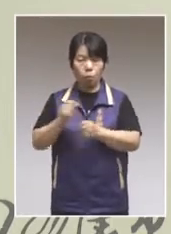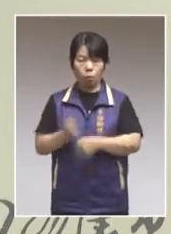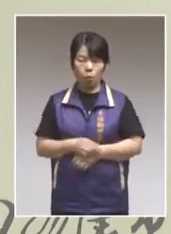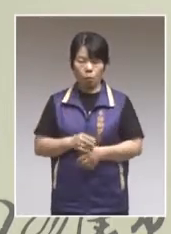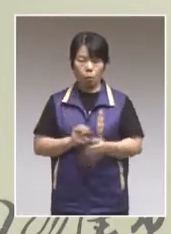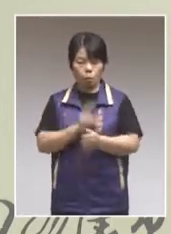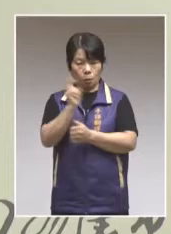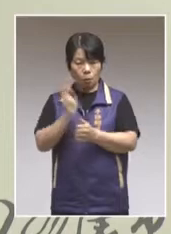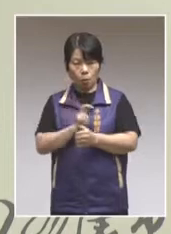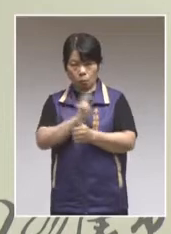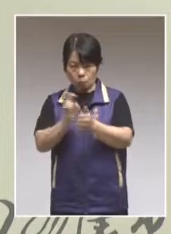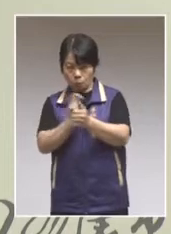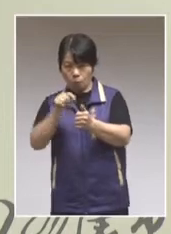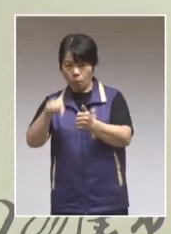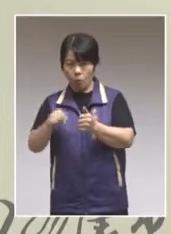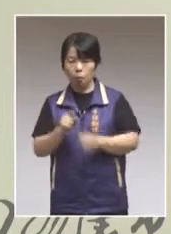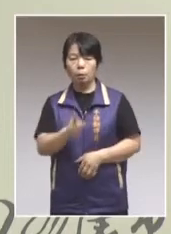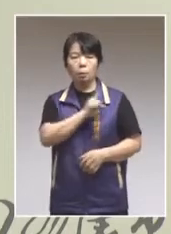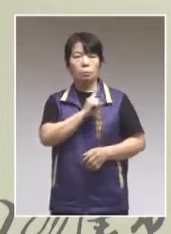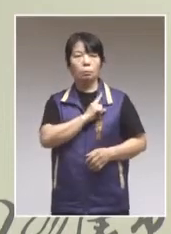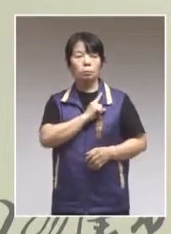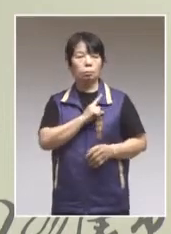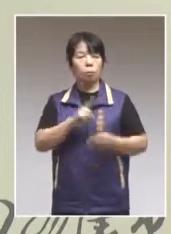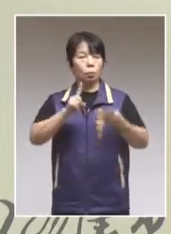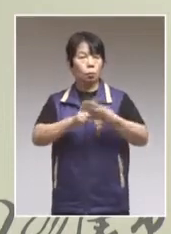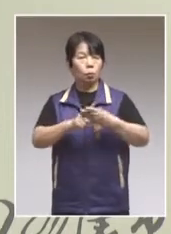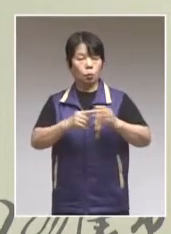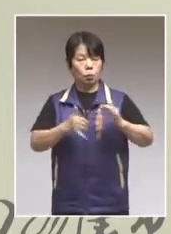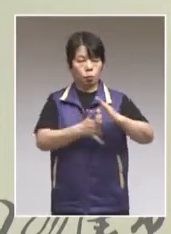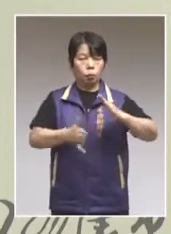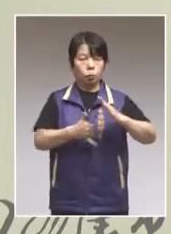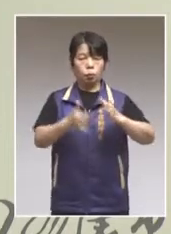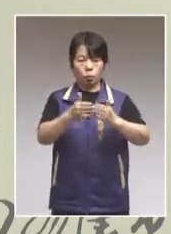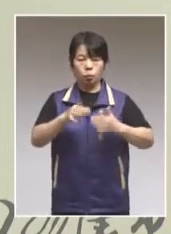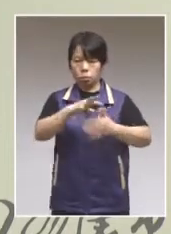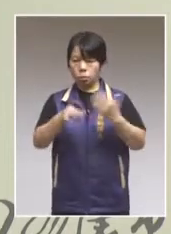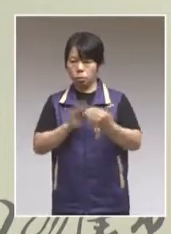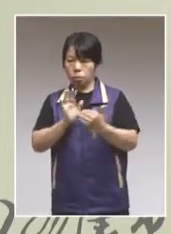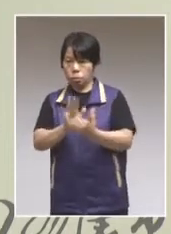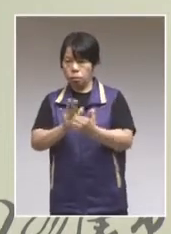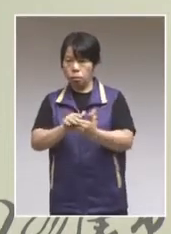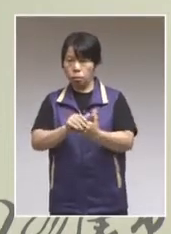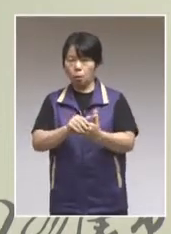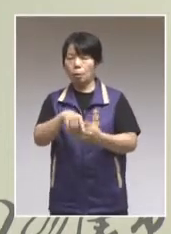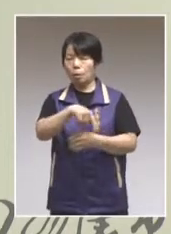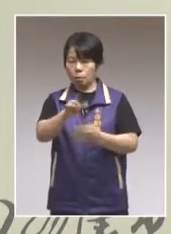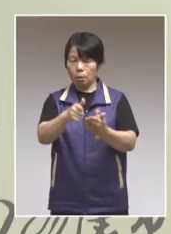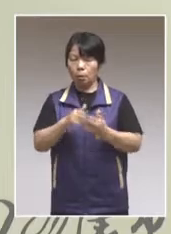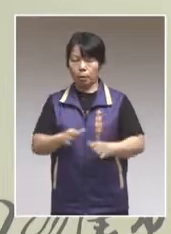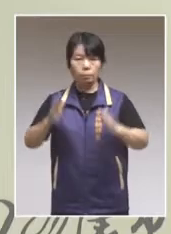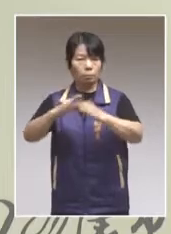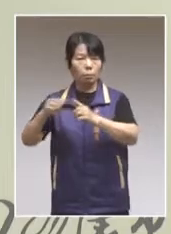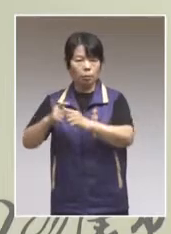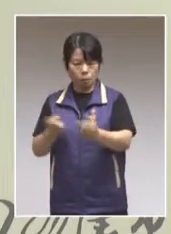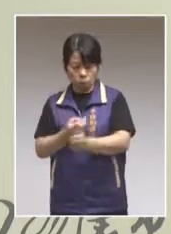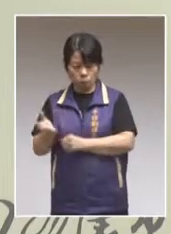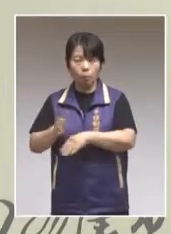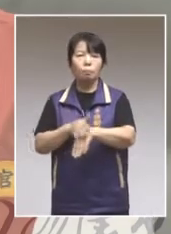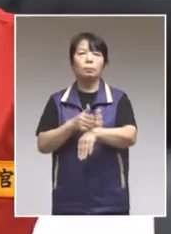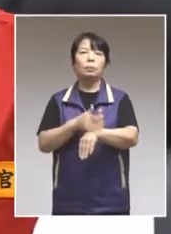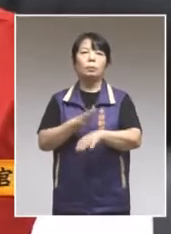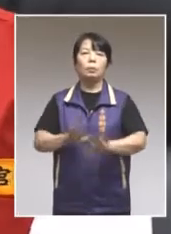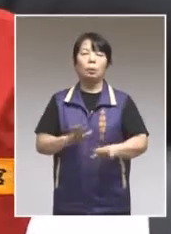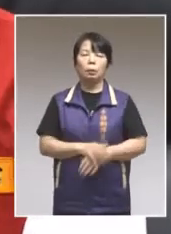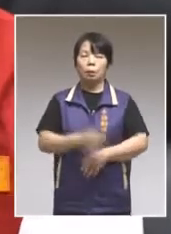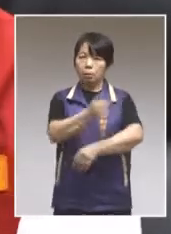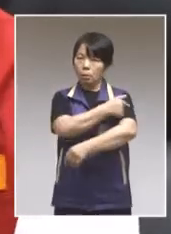察尽量能够在自主隔离期间能够落实防疫措施啊，也减少传染给家人。那这个是疫苗的接